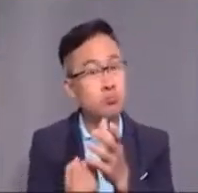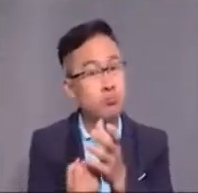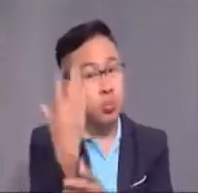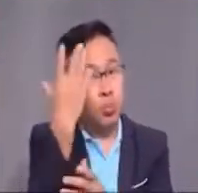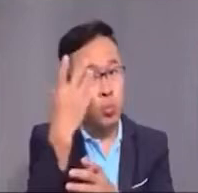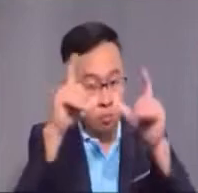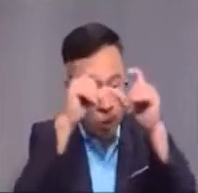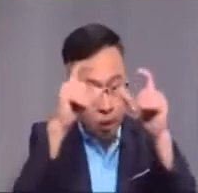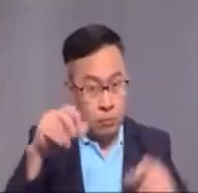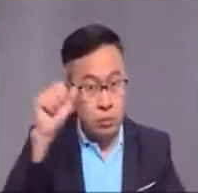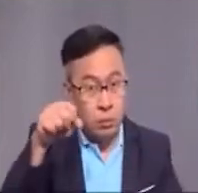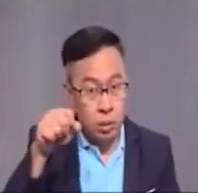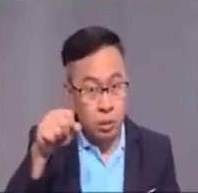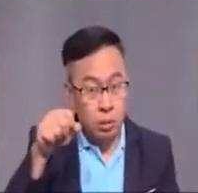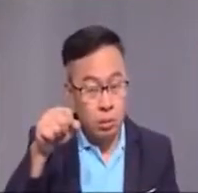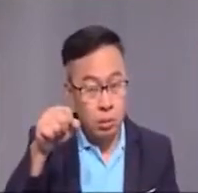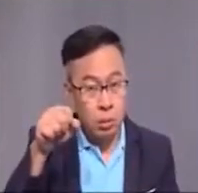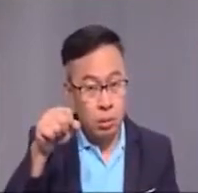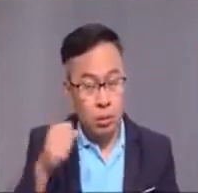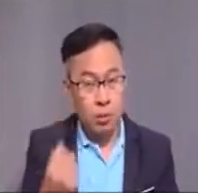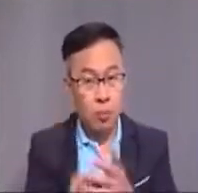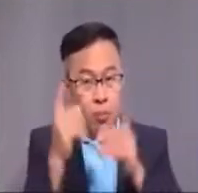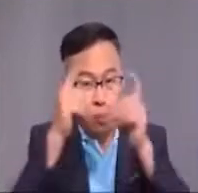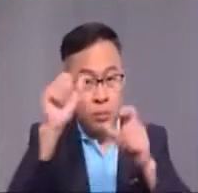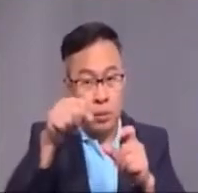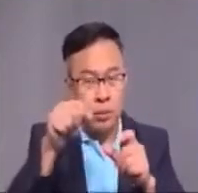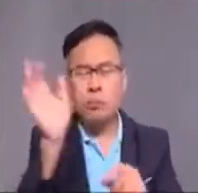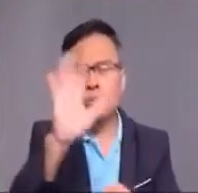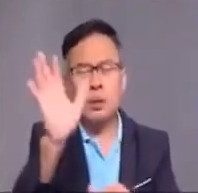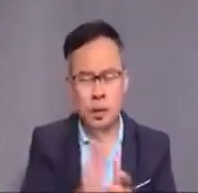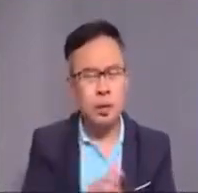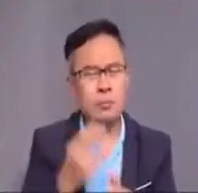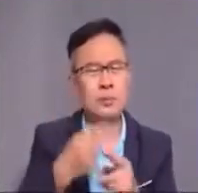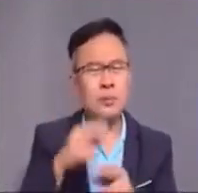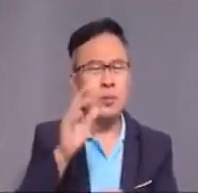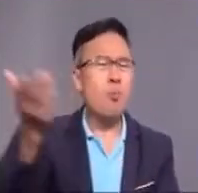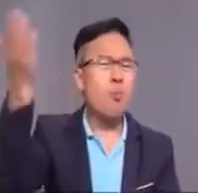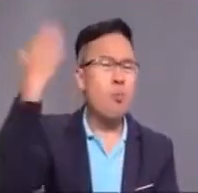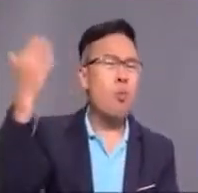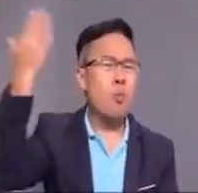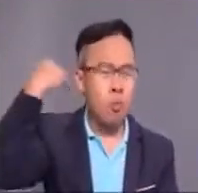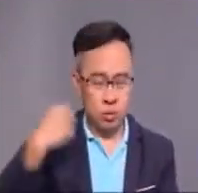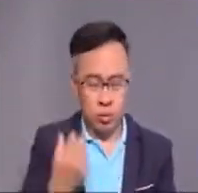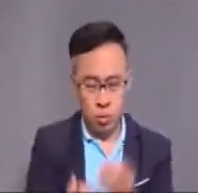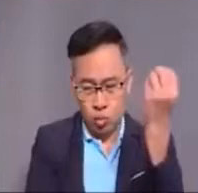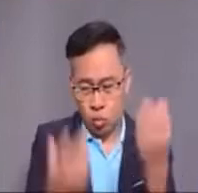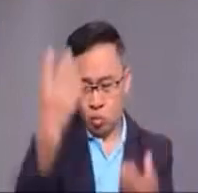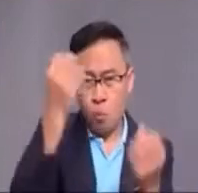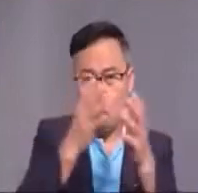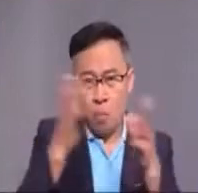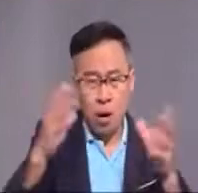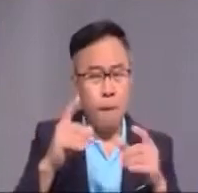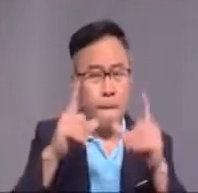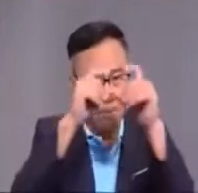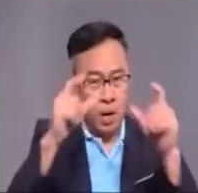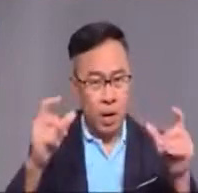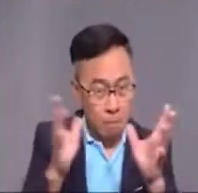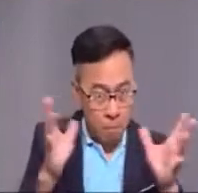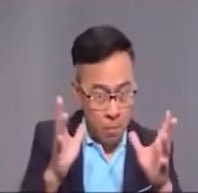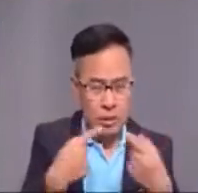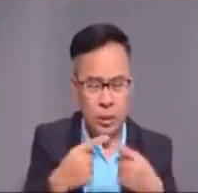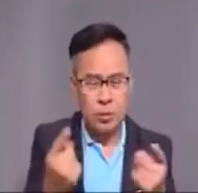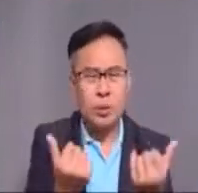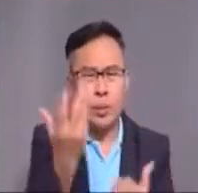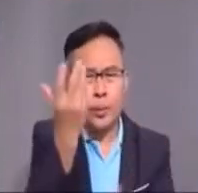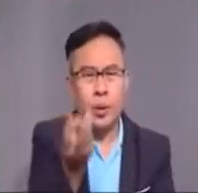ยอะอ่ะ เออผมก็ถามชาวบ้านกันนะปรากฏว่ามันมีไม่กี่ต้นแต่สมัยก่อนอาจจะเป็นไร่มะขามจริงๆนะครับแต่ตอน